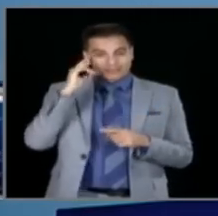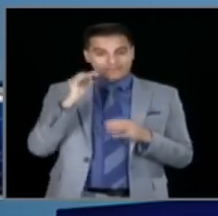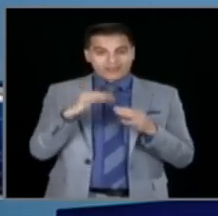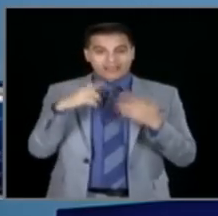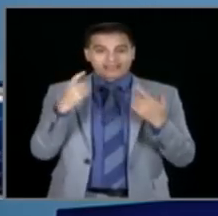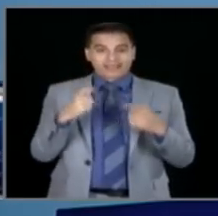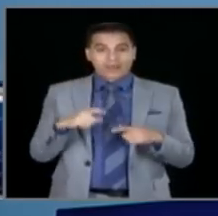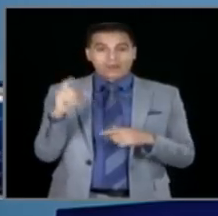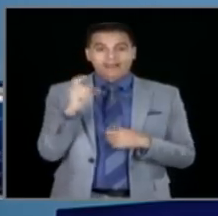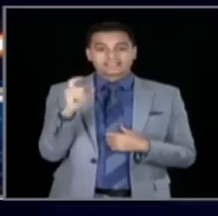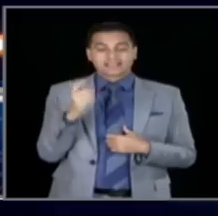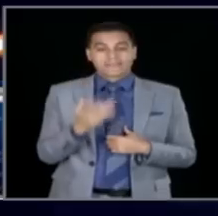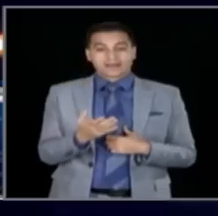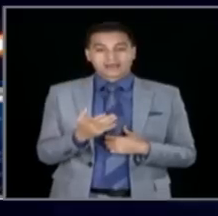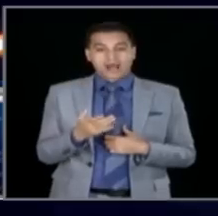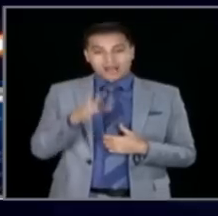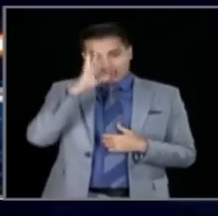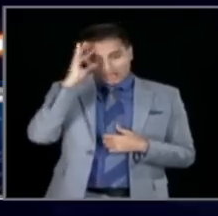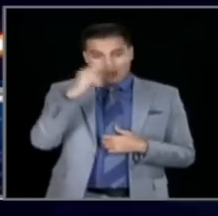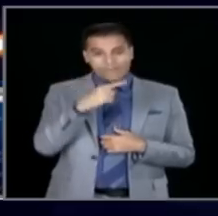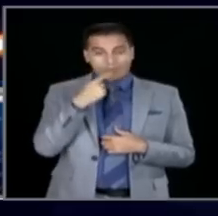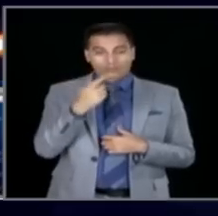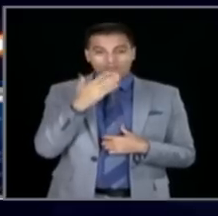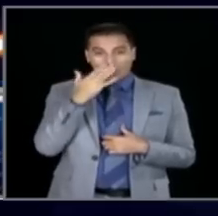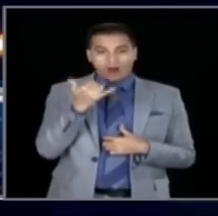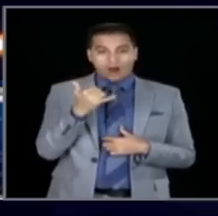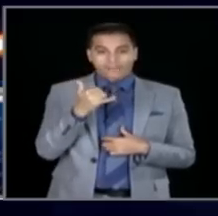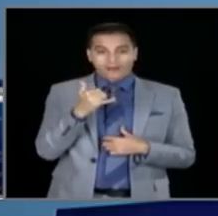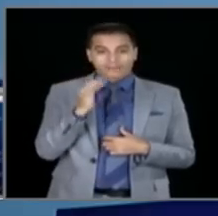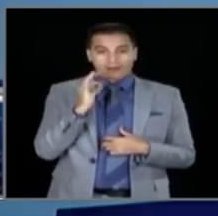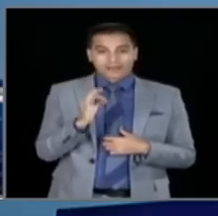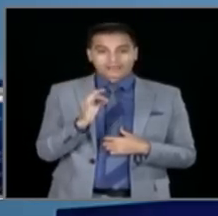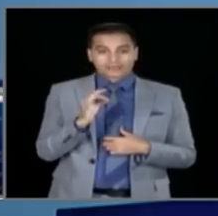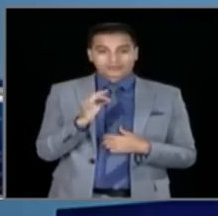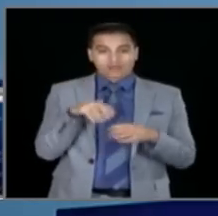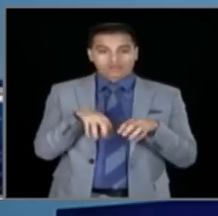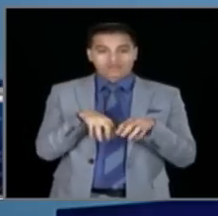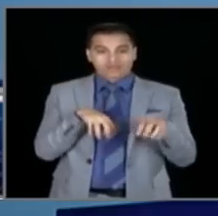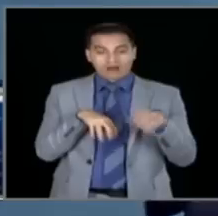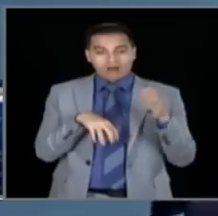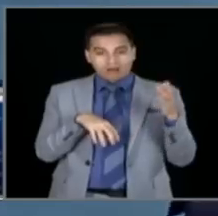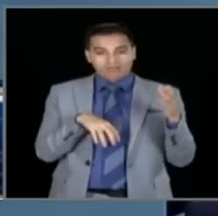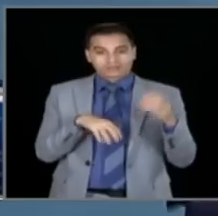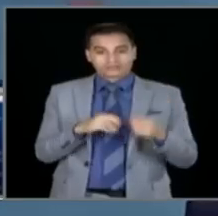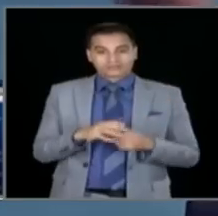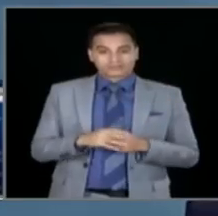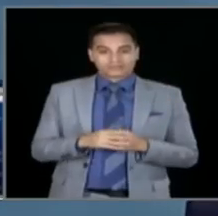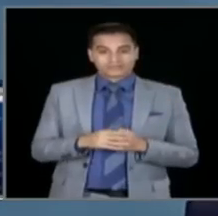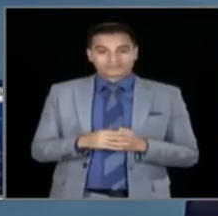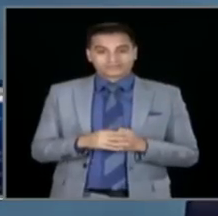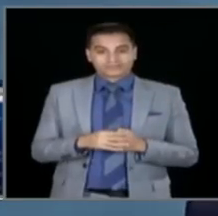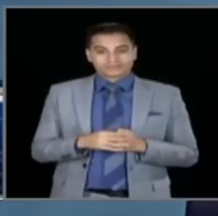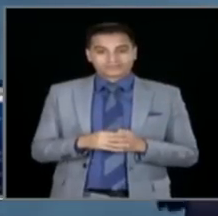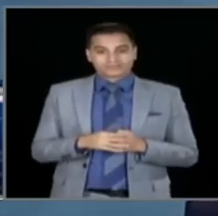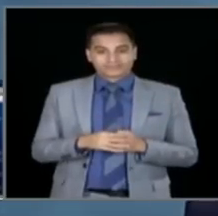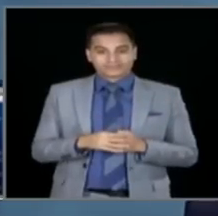دولة إسلامية. ولو ما قلناش عربية إيران نفكر طبعا. ايوه ذو الفقار سيدنا علي بن ابي